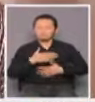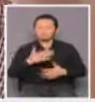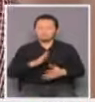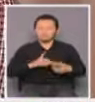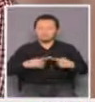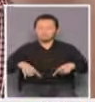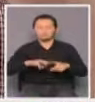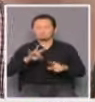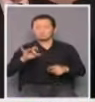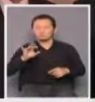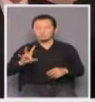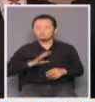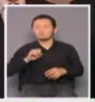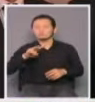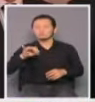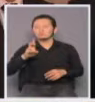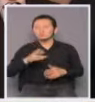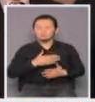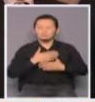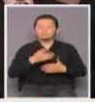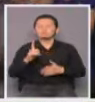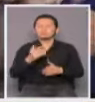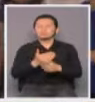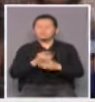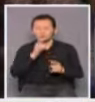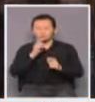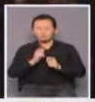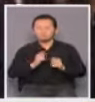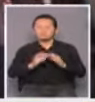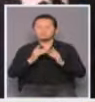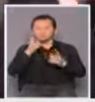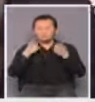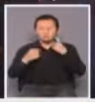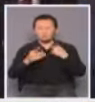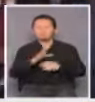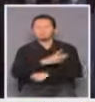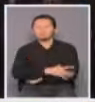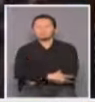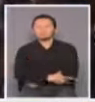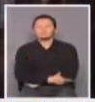члену партии «Нур Отан» Алибеку Семгалиеву за его подарок и прослезился.